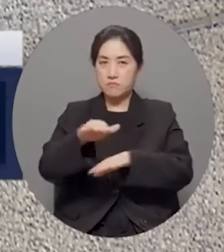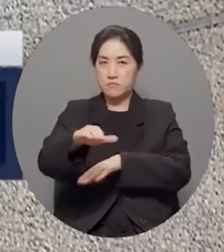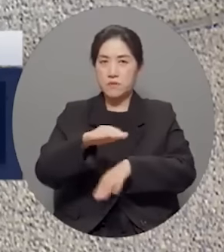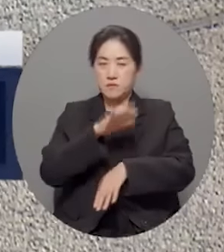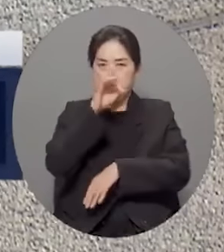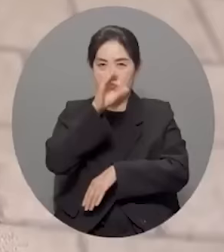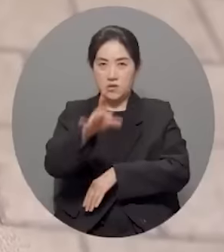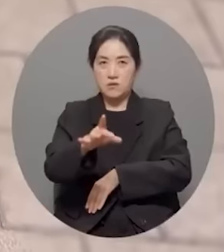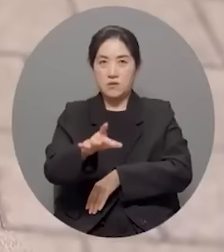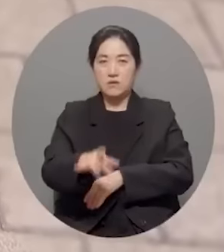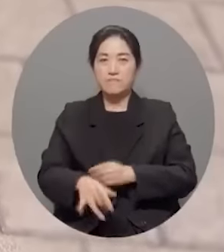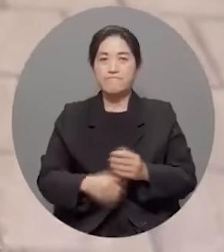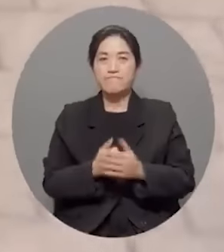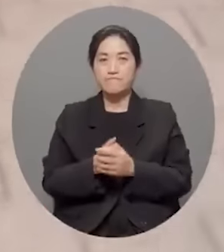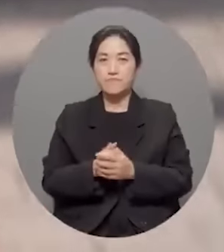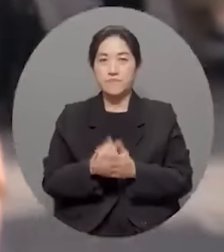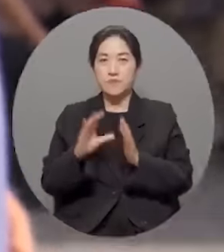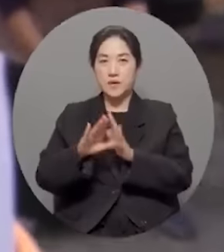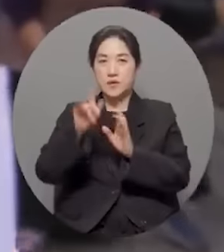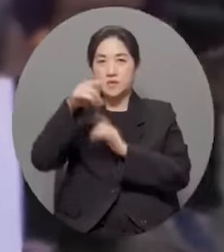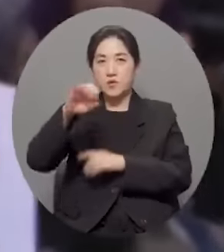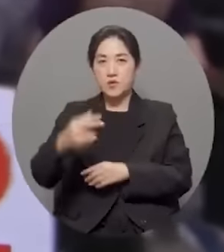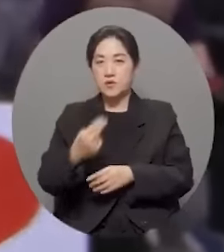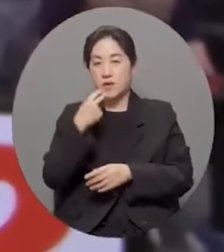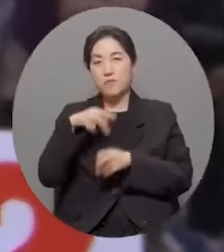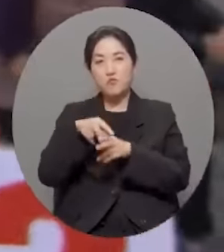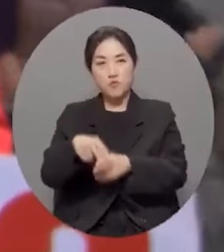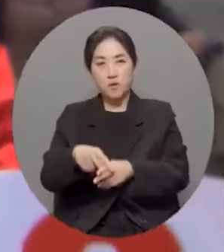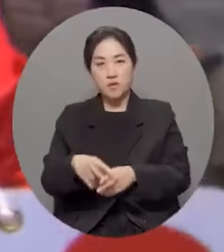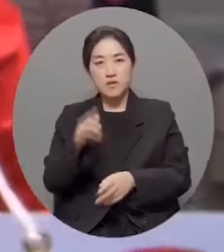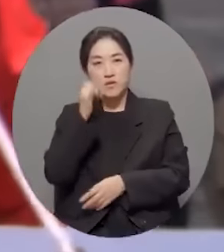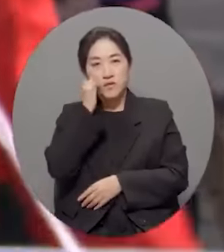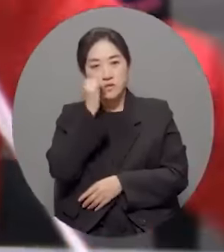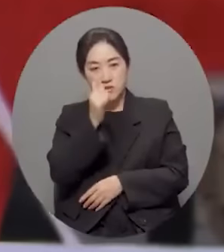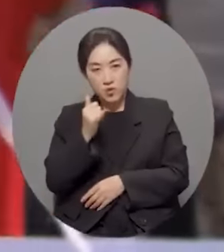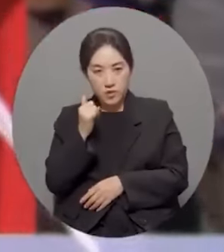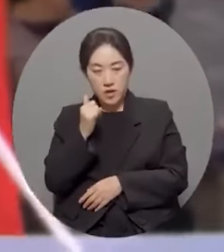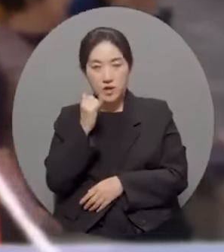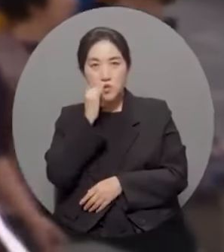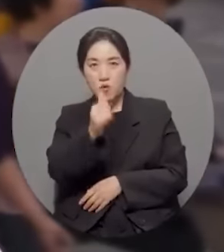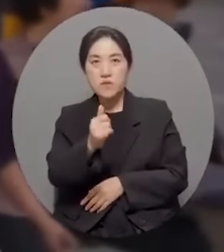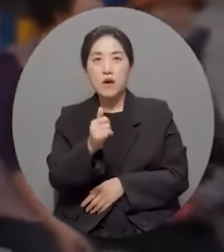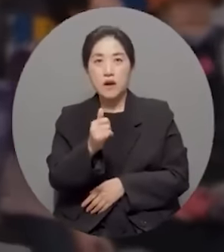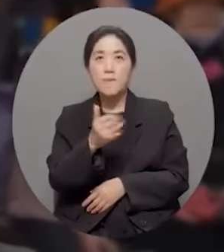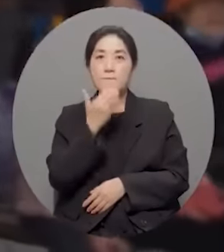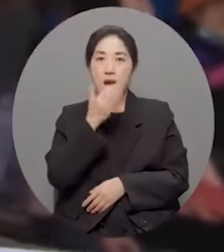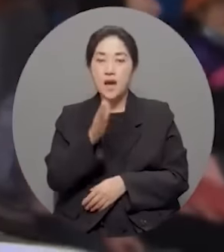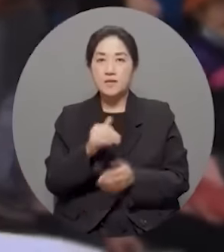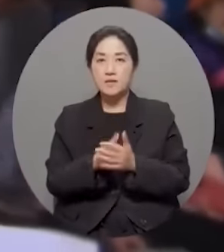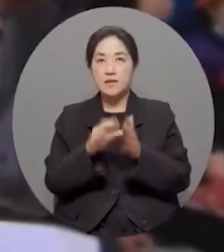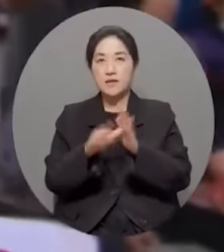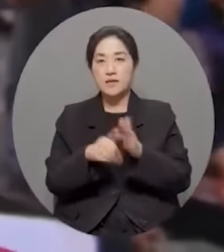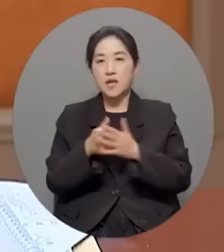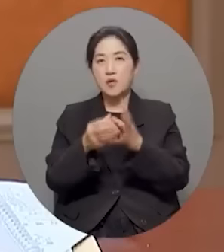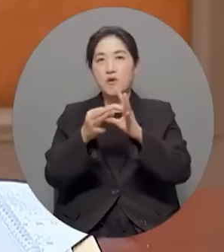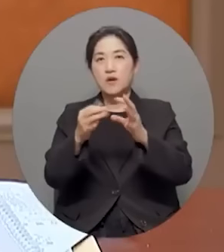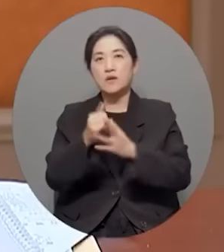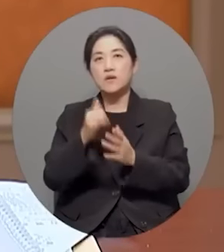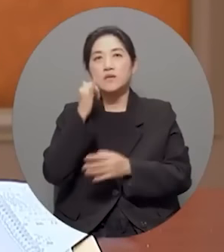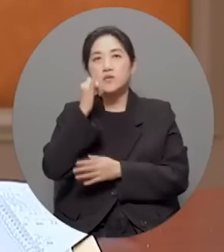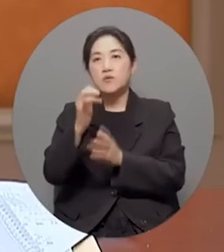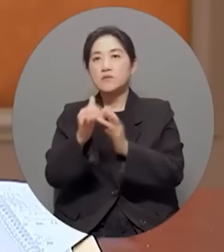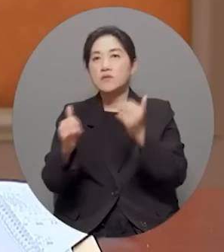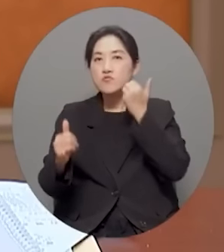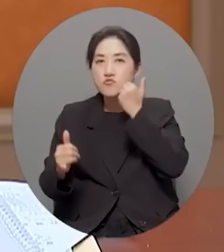안 됩니다. 이 당시 이성건 예비 후보는 전화를 걸어 선거운동을 할 수 있지만 이때 관계자에게 전화를 건